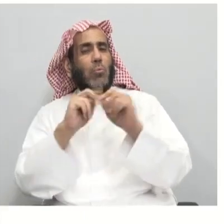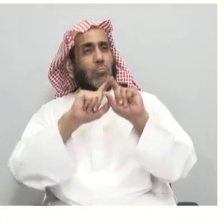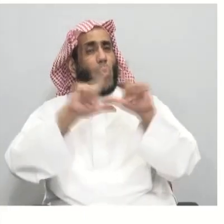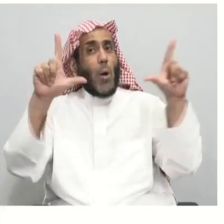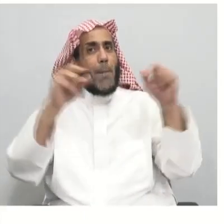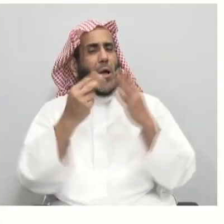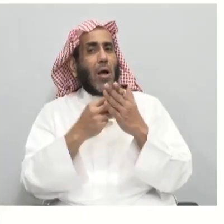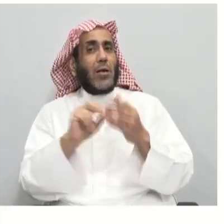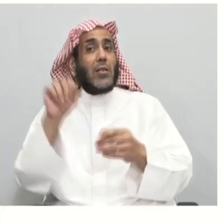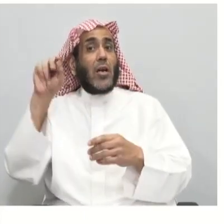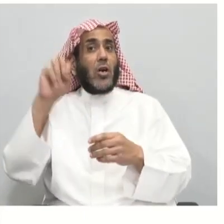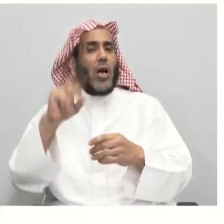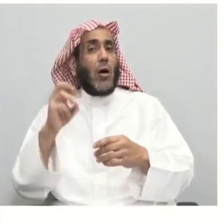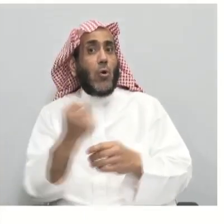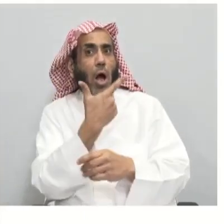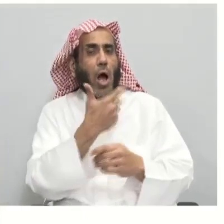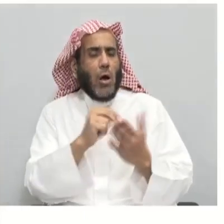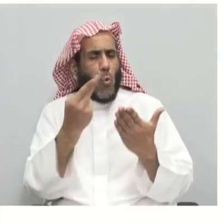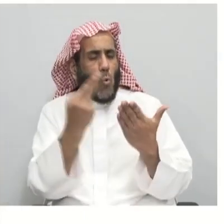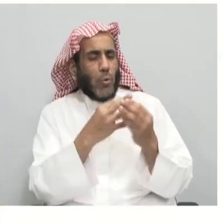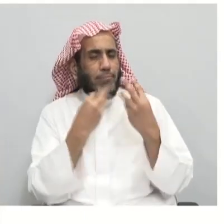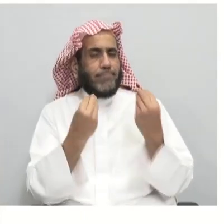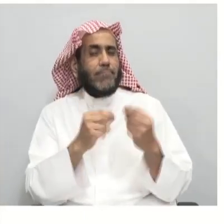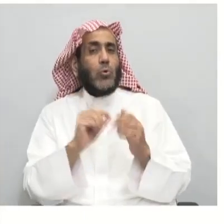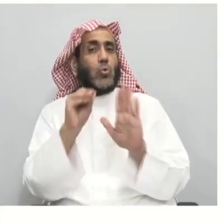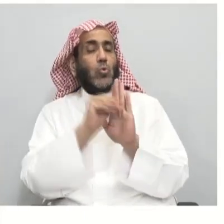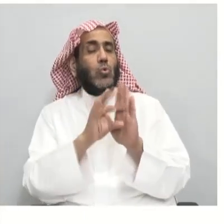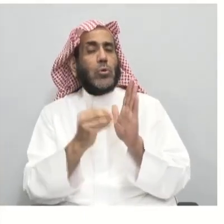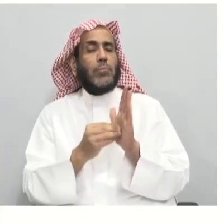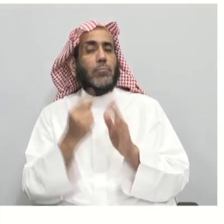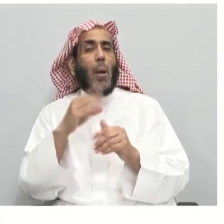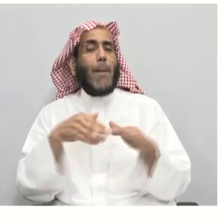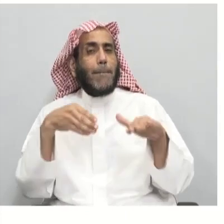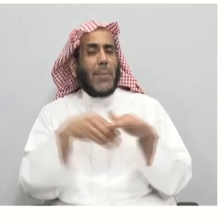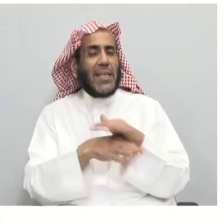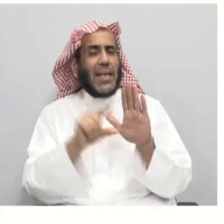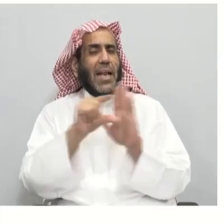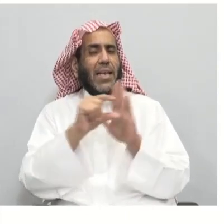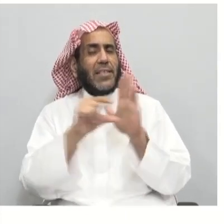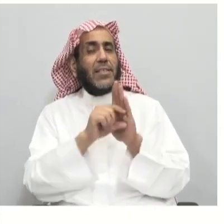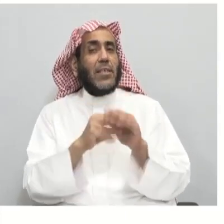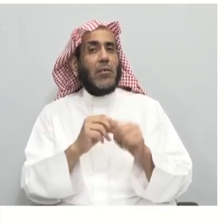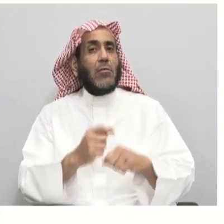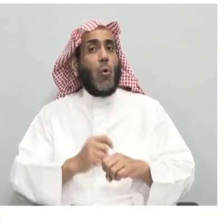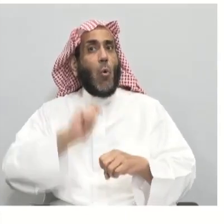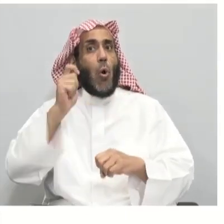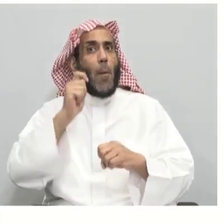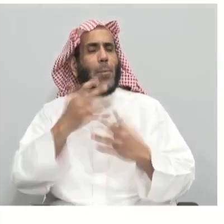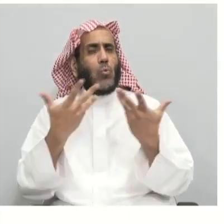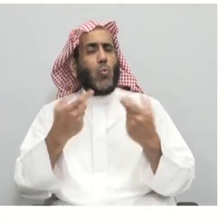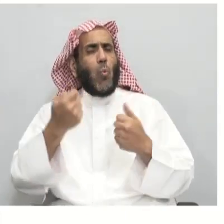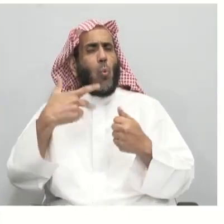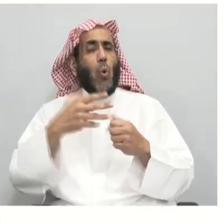الركعه نصوص الوحده تعرفنا على المدخل نص المدخل قيمه المعلومات